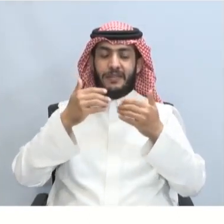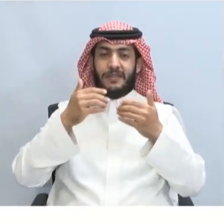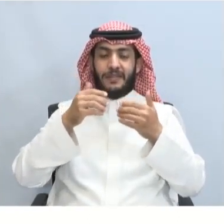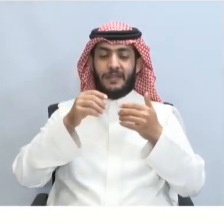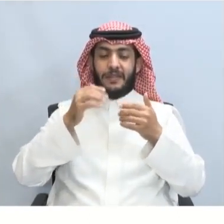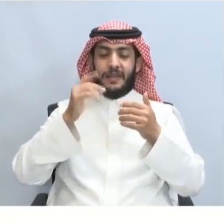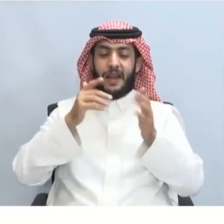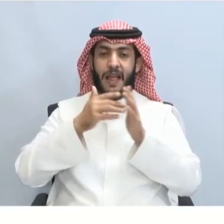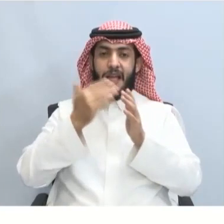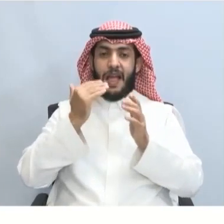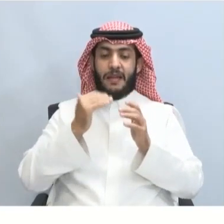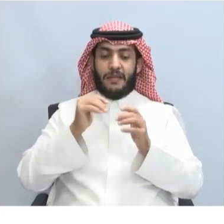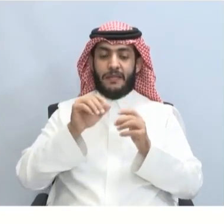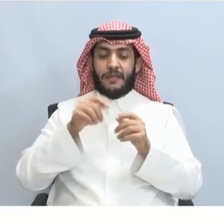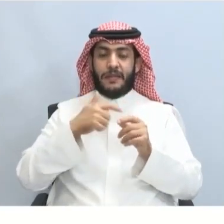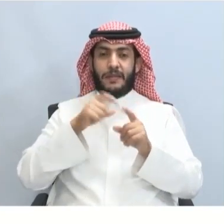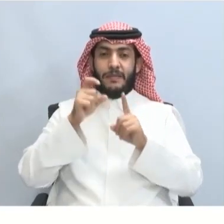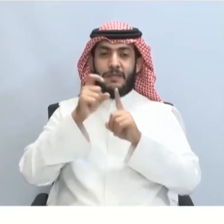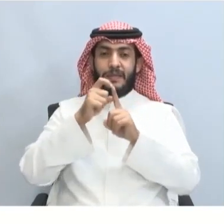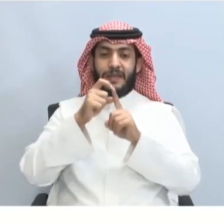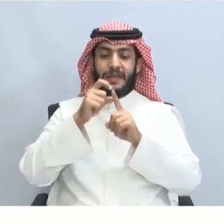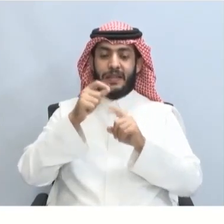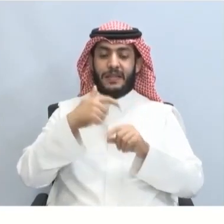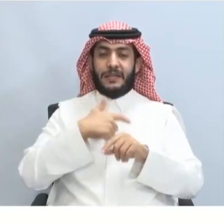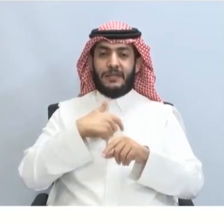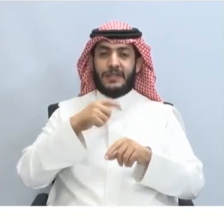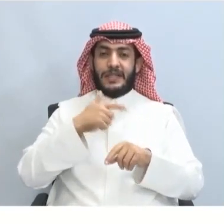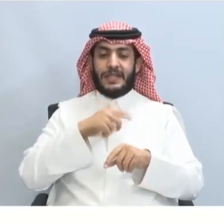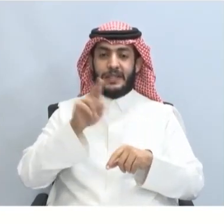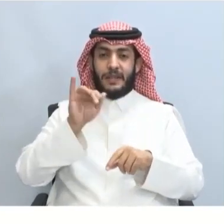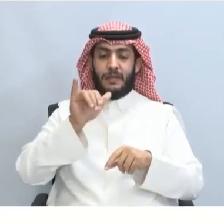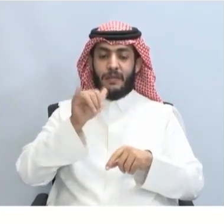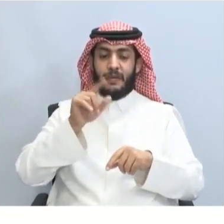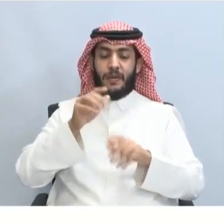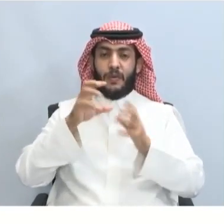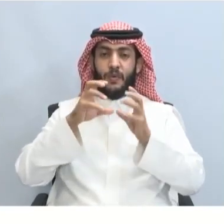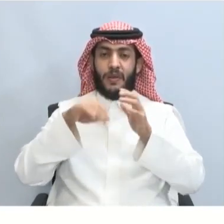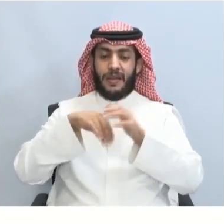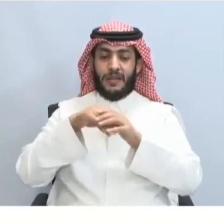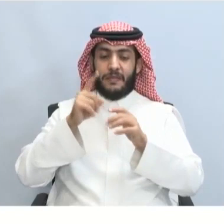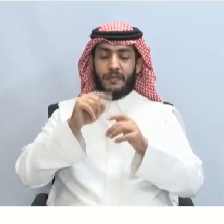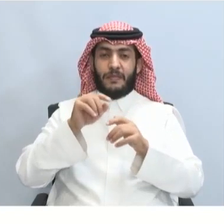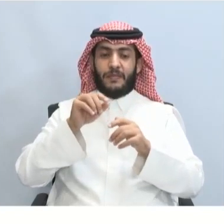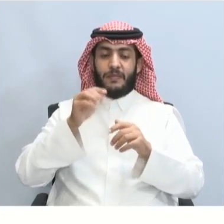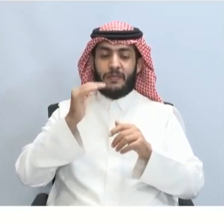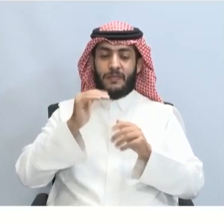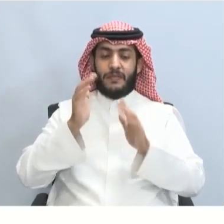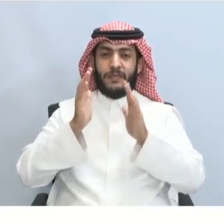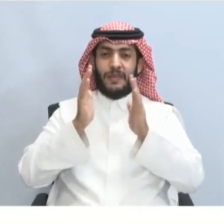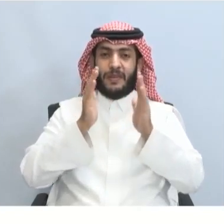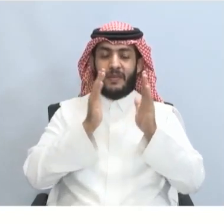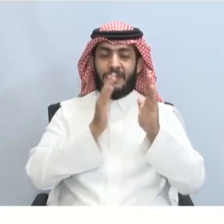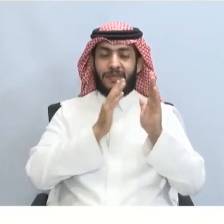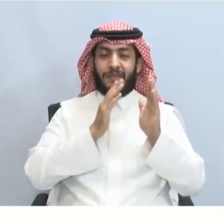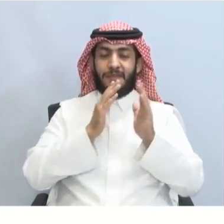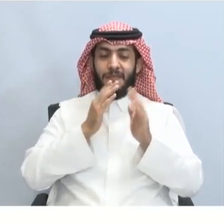الاخير في البي هي فقره تسمى ثم لدينا مسافه كره القدم ثم لدينا مسافات